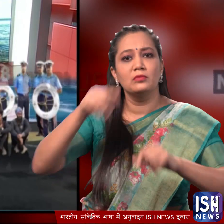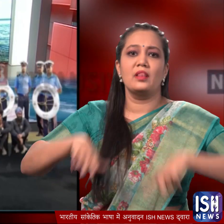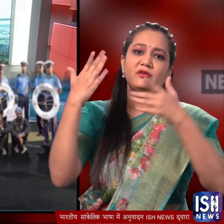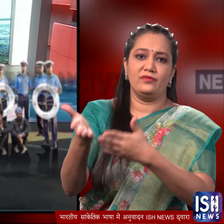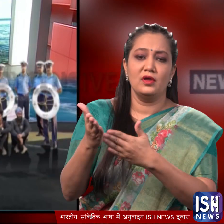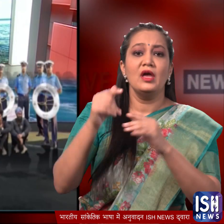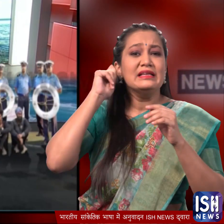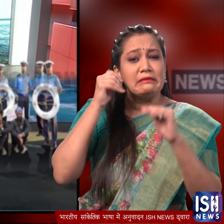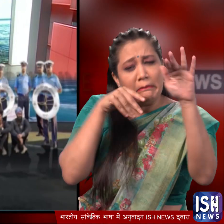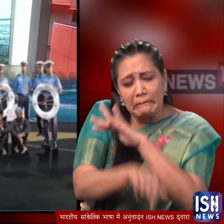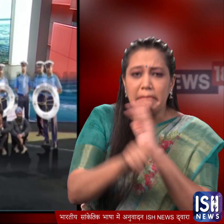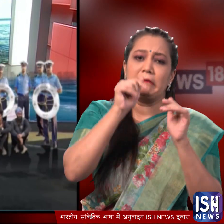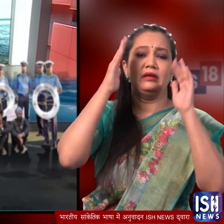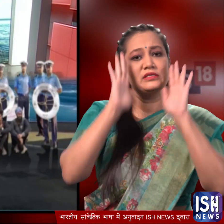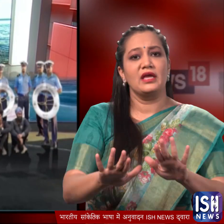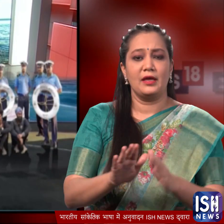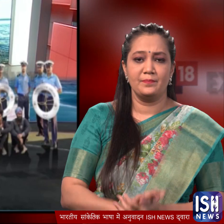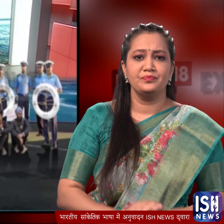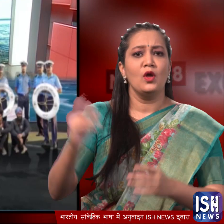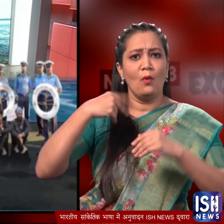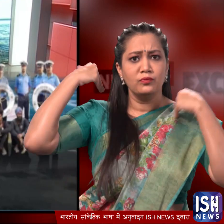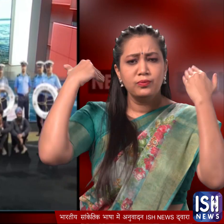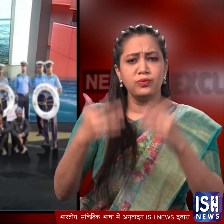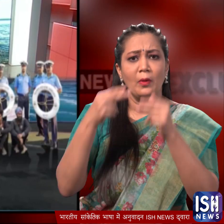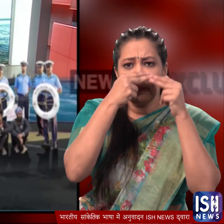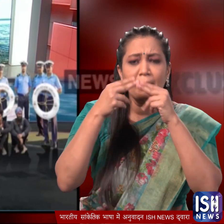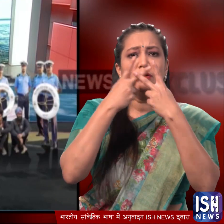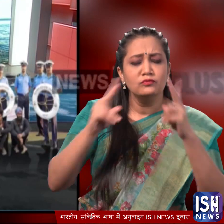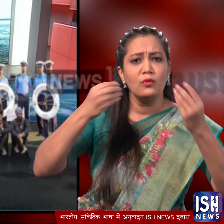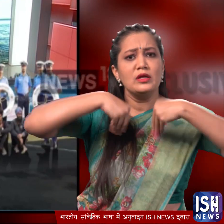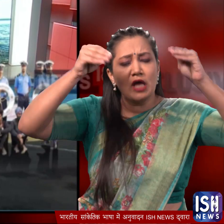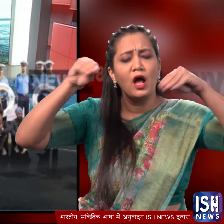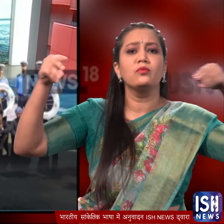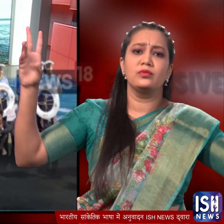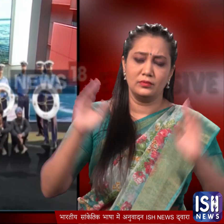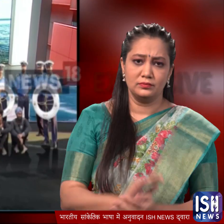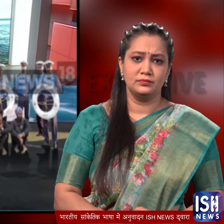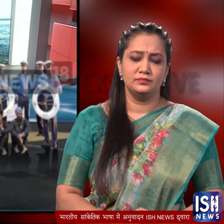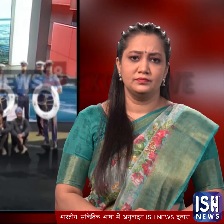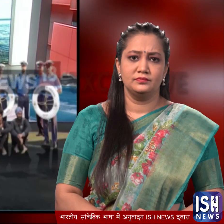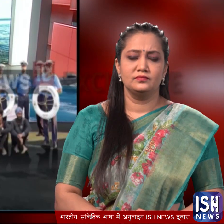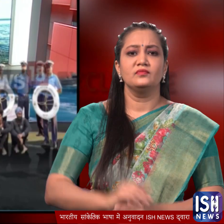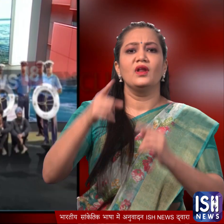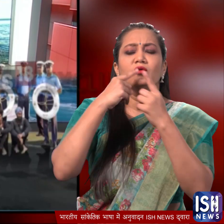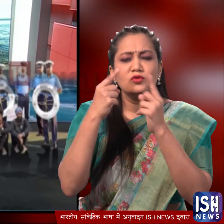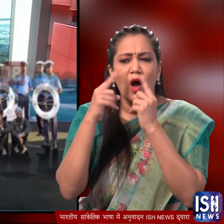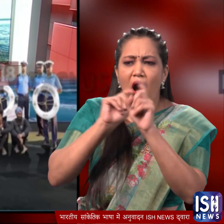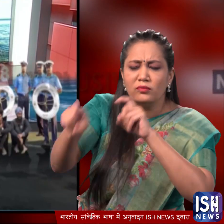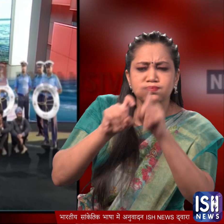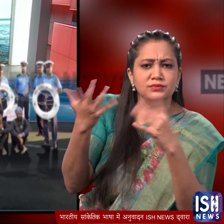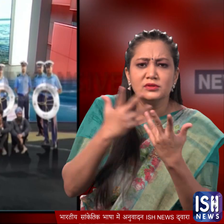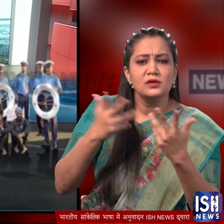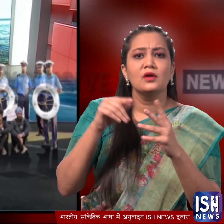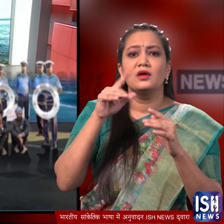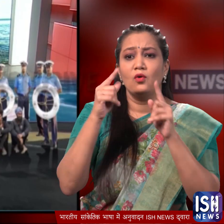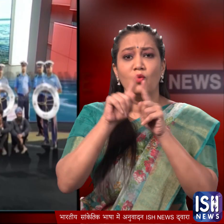हैं और चेन्नई में चोरी छिपे रह रहे थे और वहीं से बैठकर दोनों काफी वक्त से नशे के इस काले कारोबार को चला रहे थे। उनसे पूछताछ में पता चला